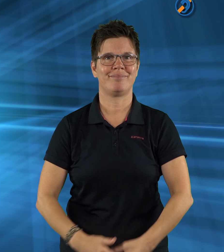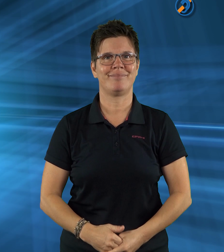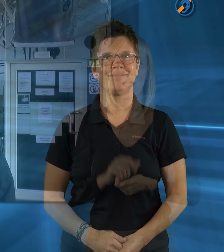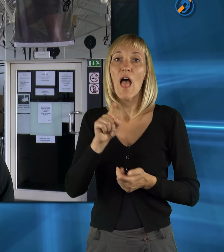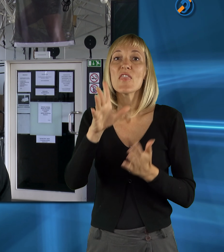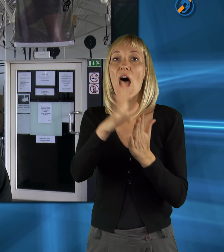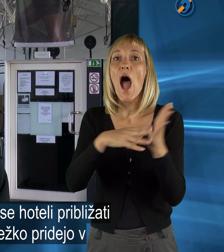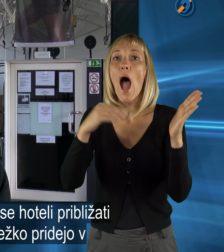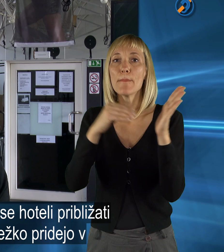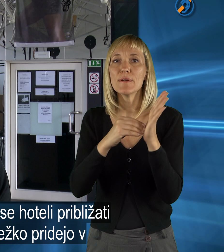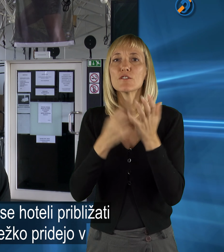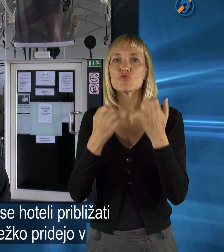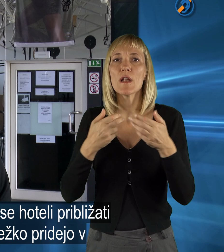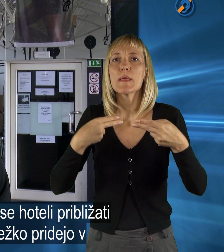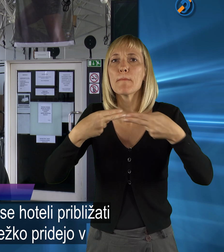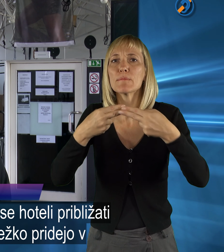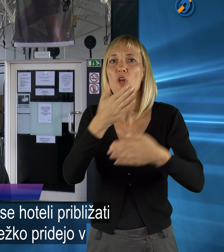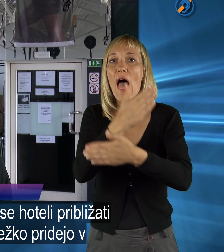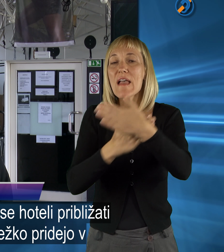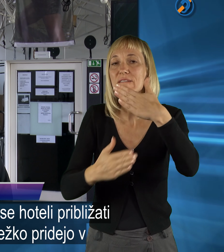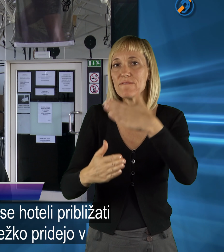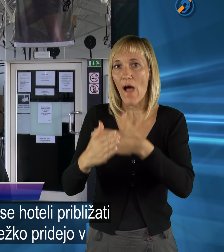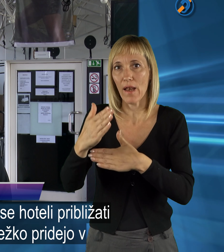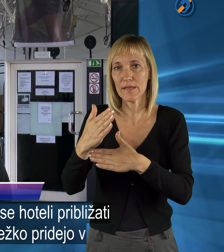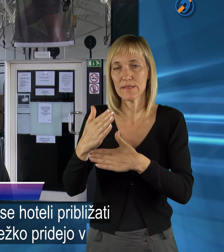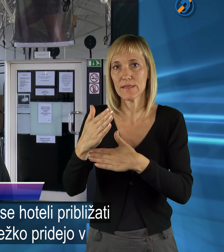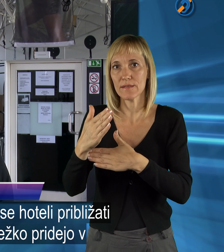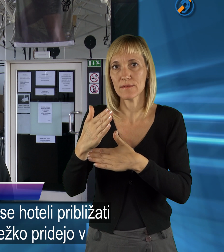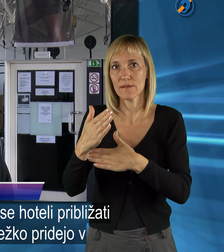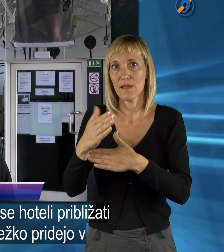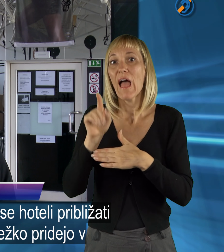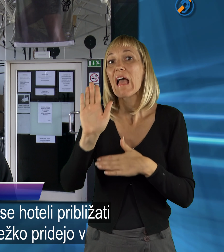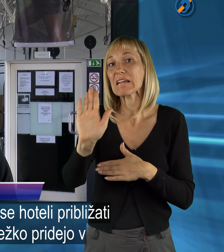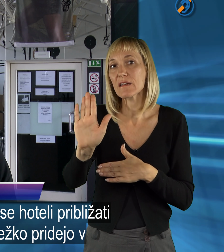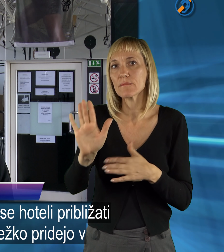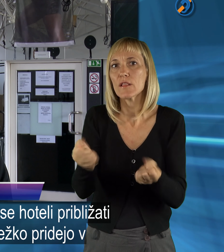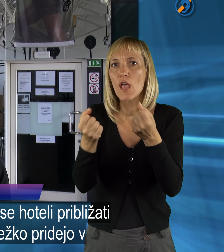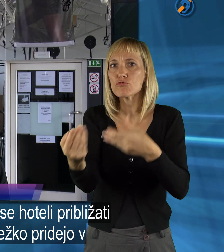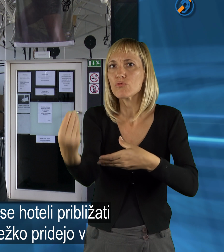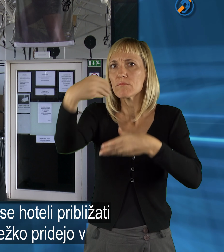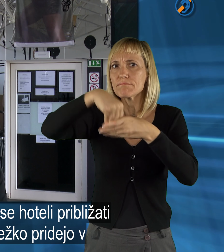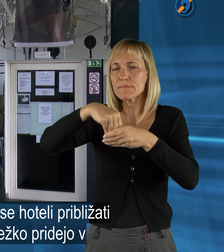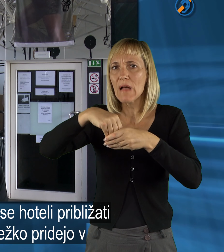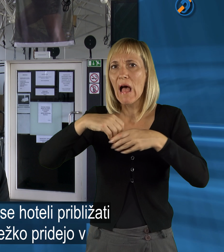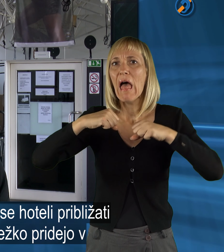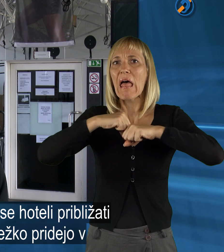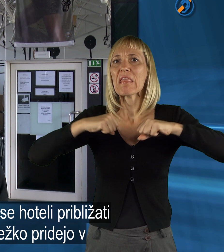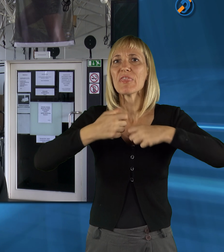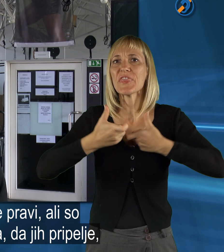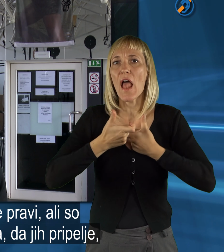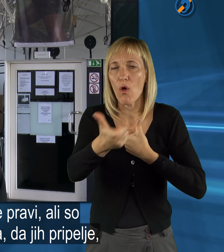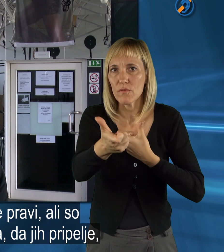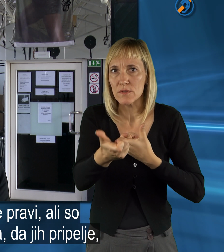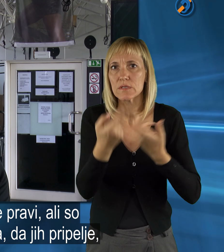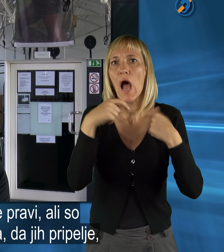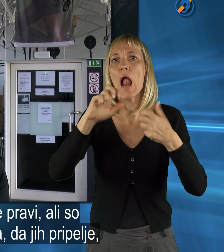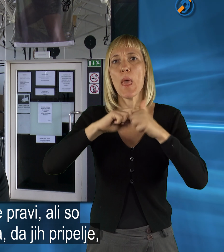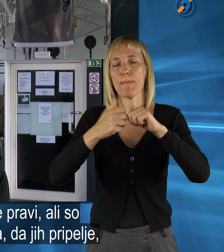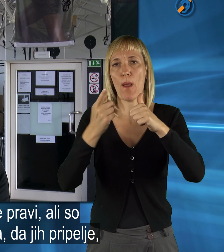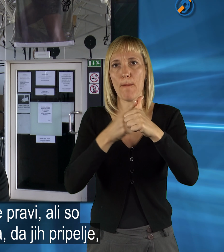S to aplikacijo smo hotli se približati invalidom, kjer jim je težko priti v telovadnice,